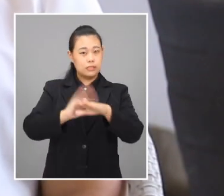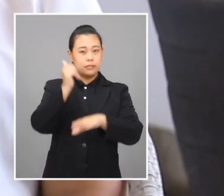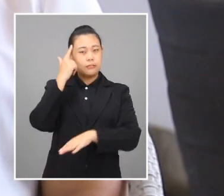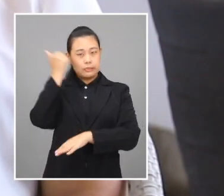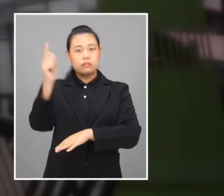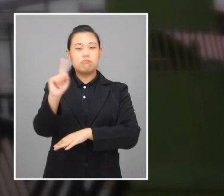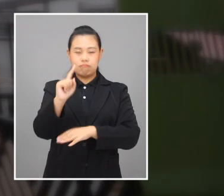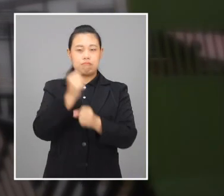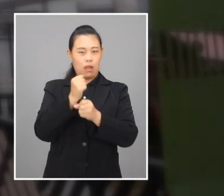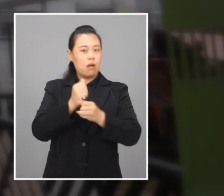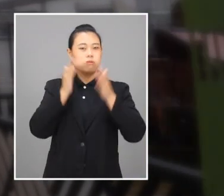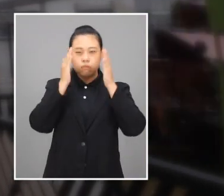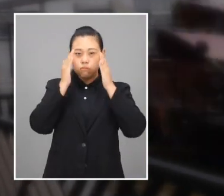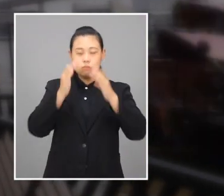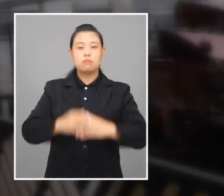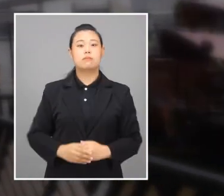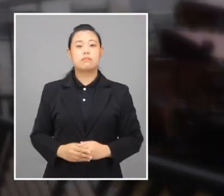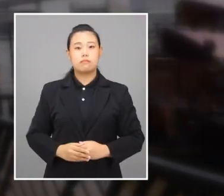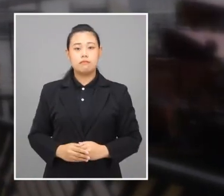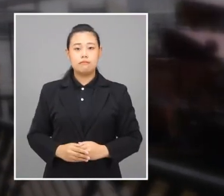ะมี